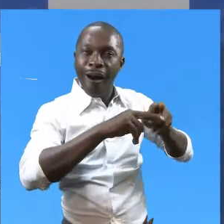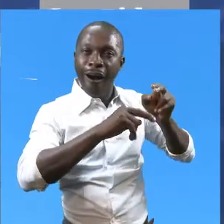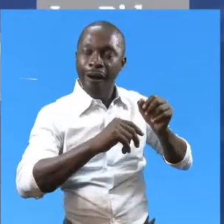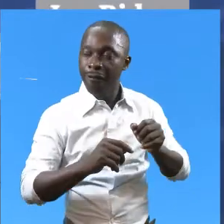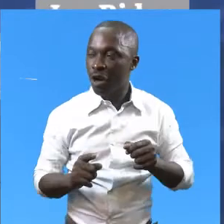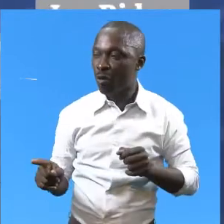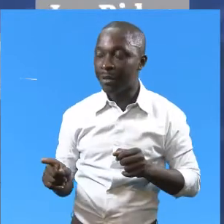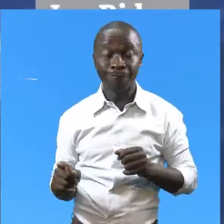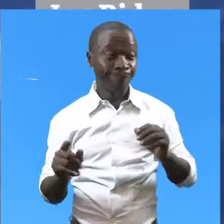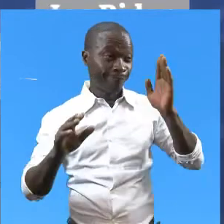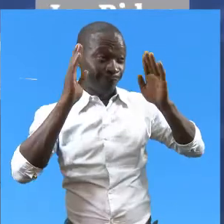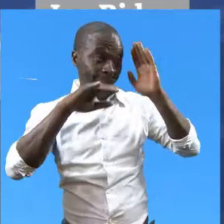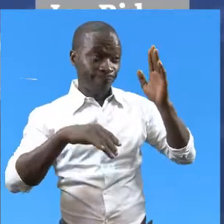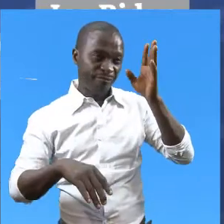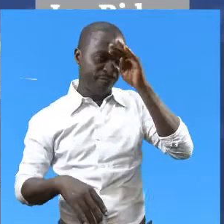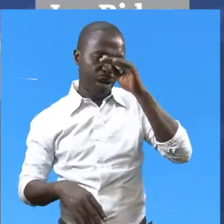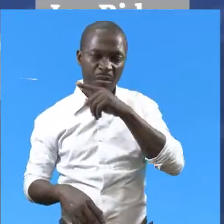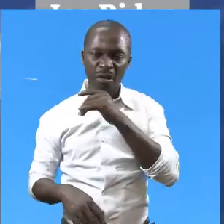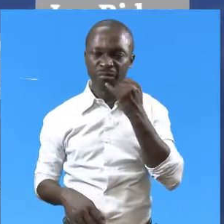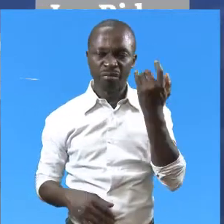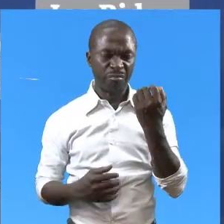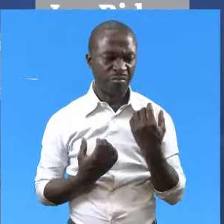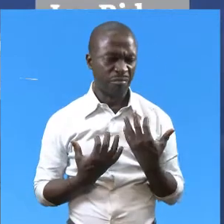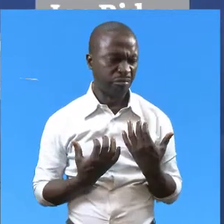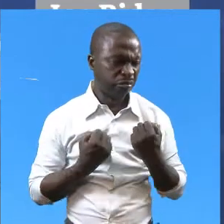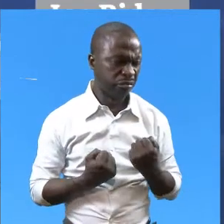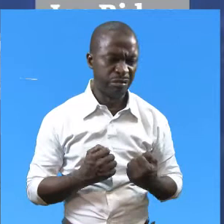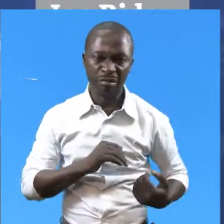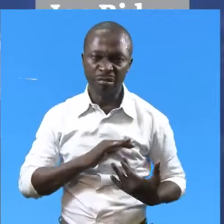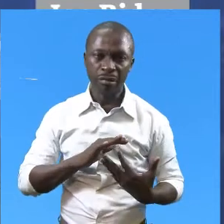son adversaire, Joe Biden, lui, s'est évertué à rappeler